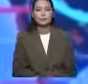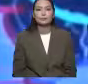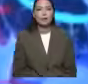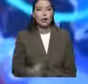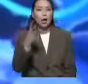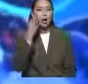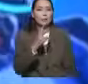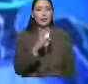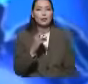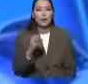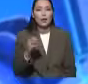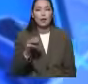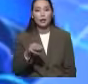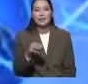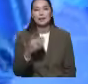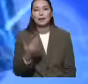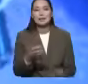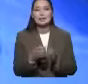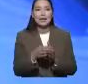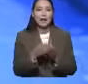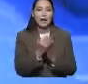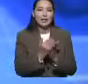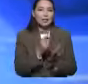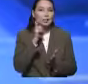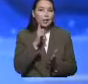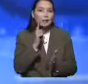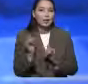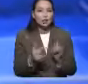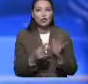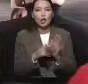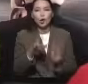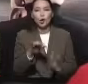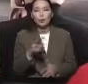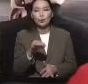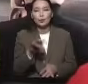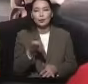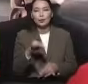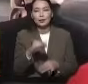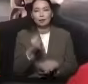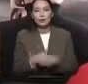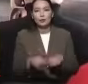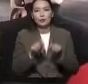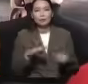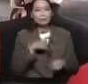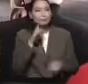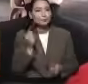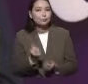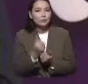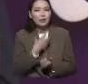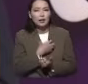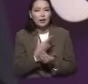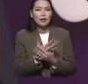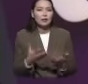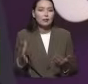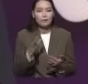Алматыда ниет санатындағы жастарға арналған 8 комьюнити орталығы ашылды. Мұнда жастарды қолдау үшін қажет нәрсенің бәрі бір